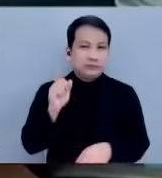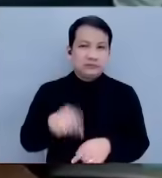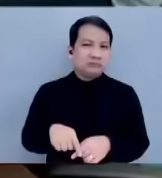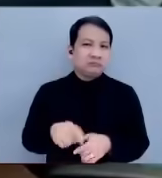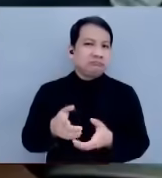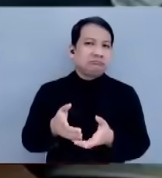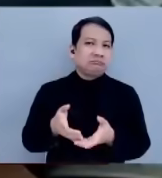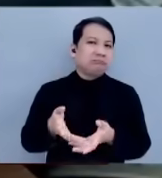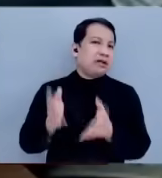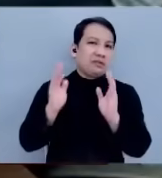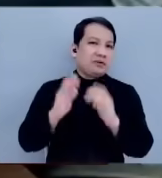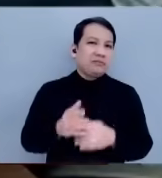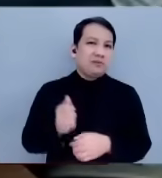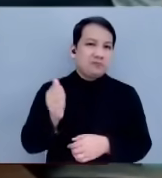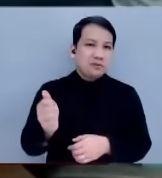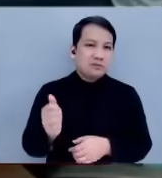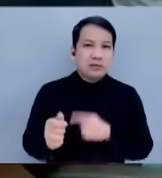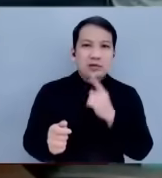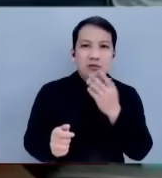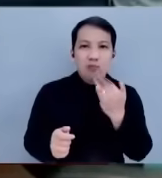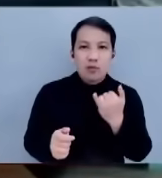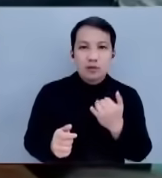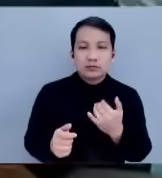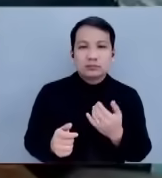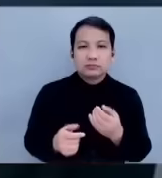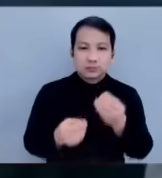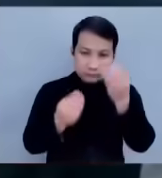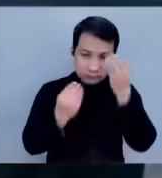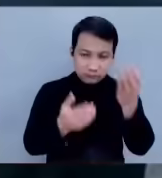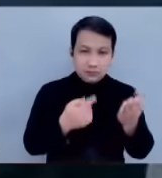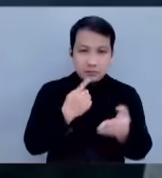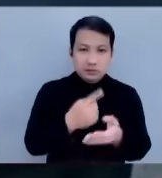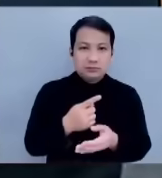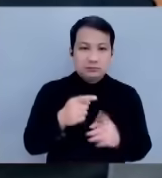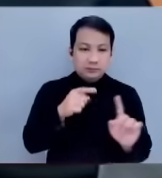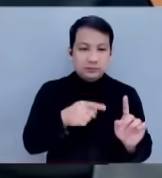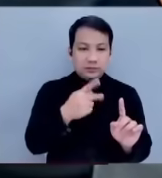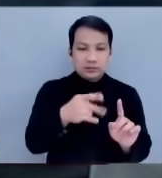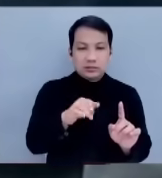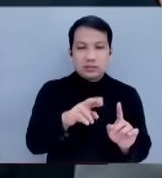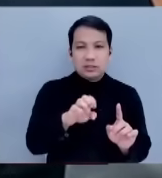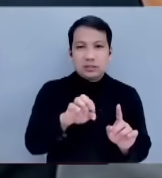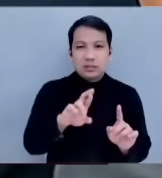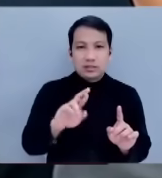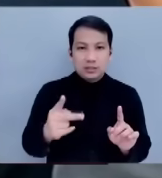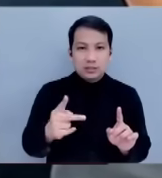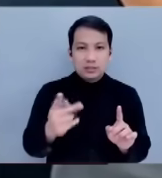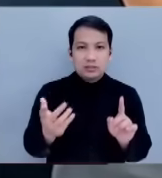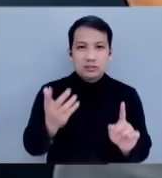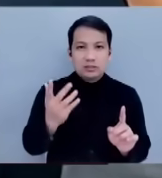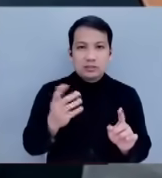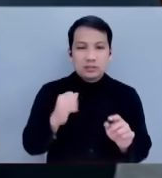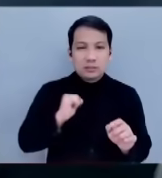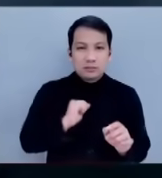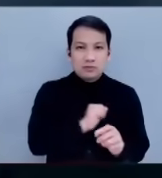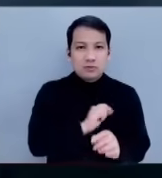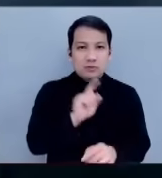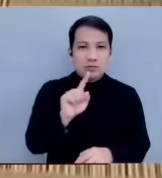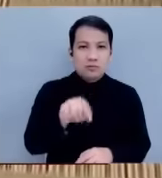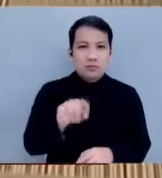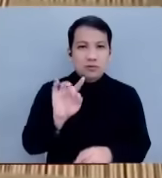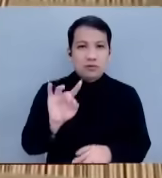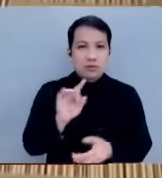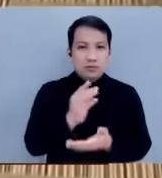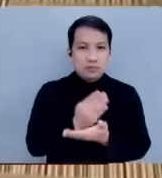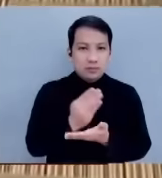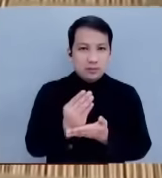Hanggang ngayon kasi ay hindi pa rin isinisiwalat ni Ka-Eric ang kanyang source sa Senado sa umunay 1.8 billion pesos na travel